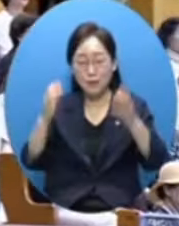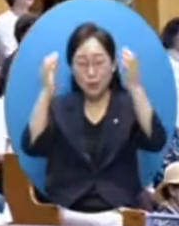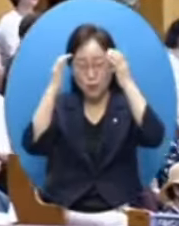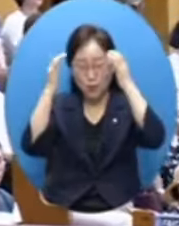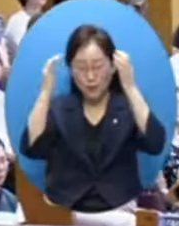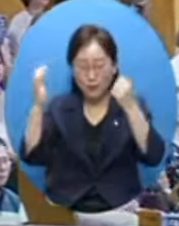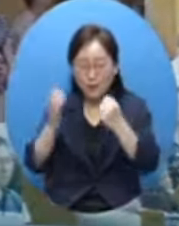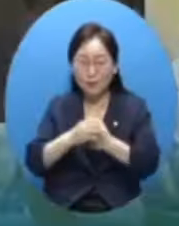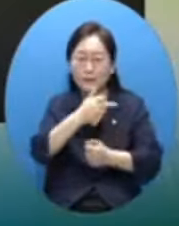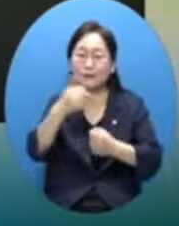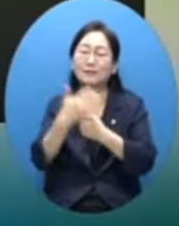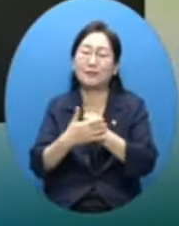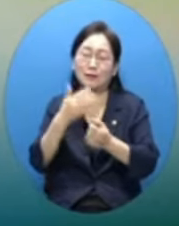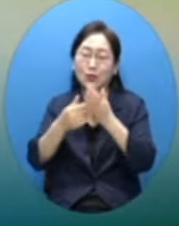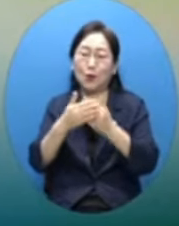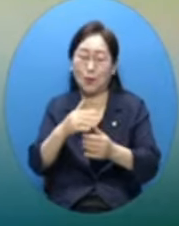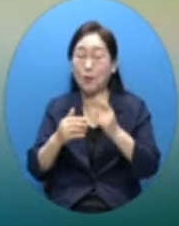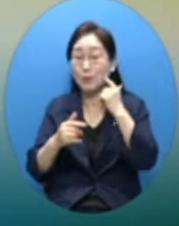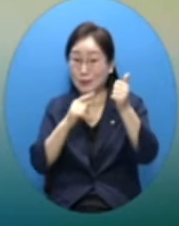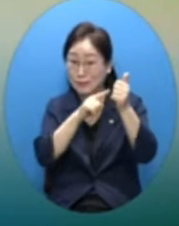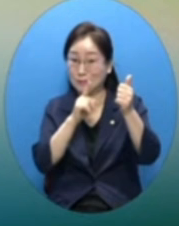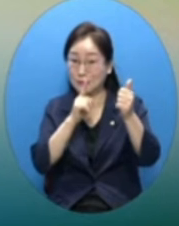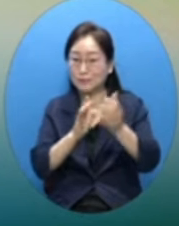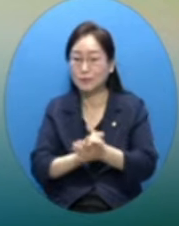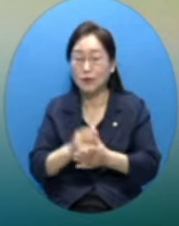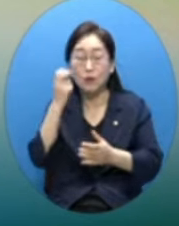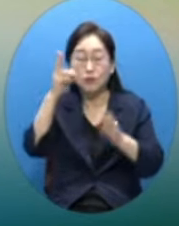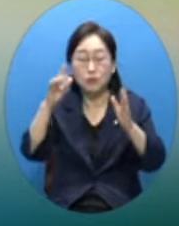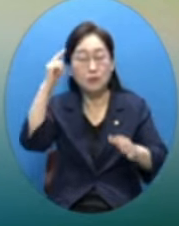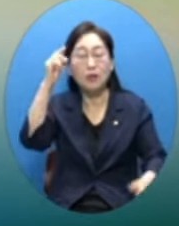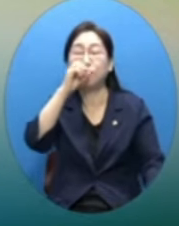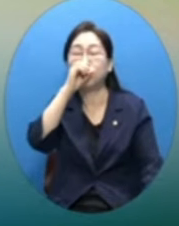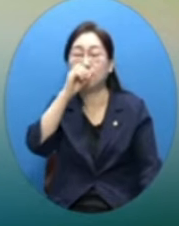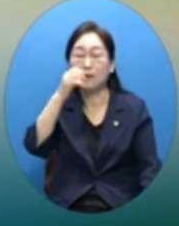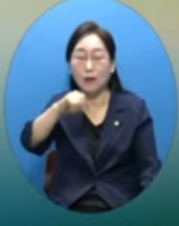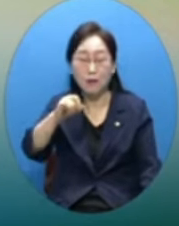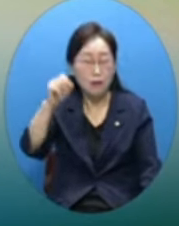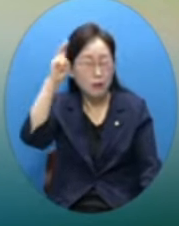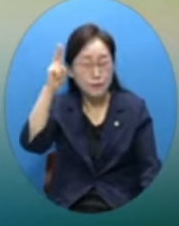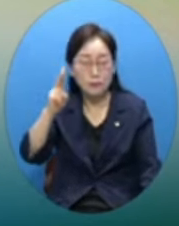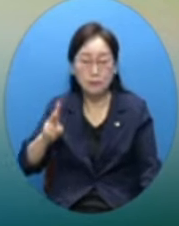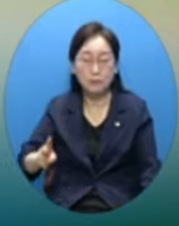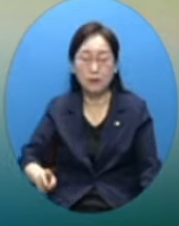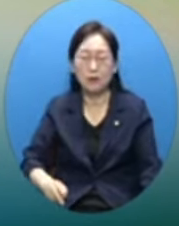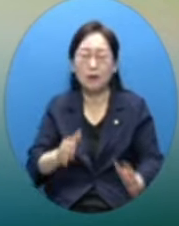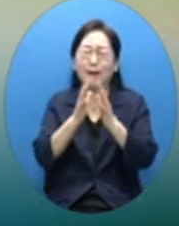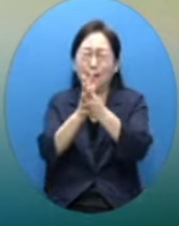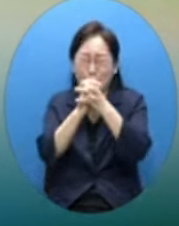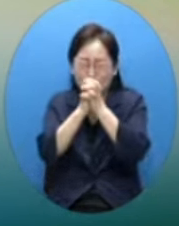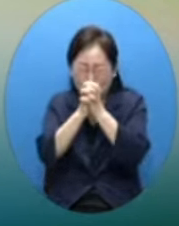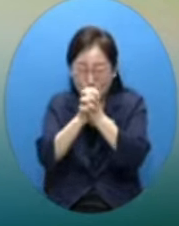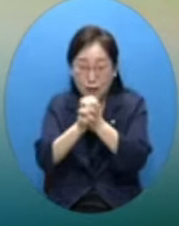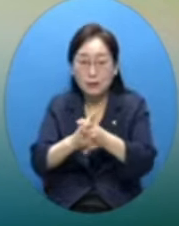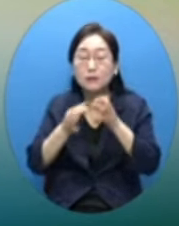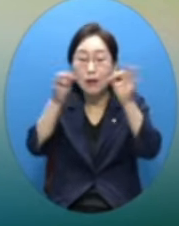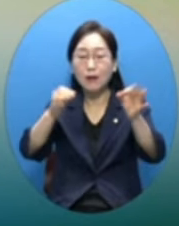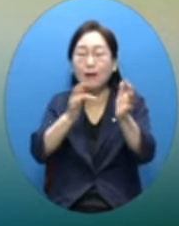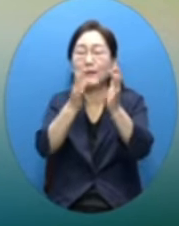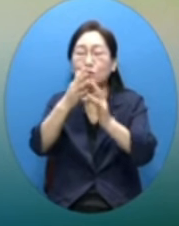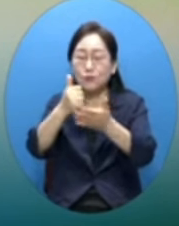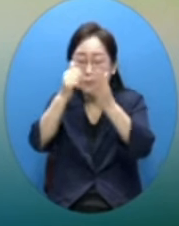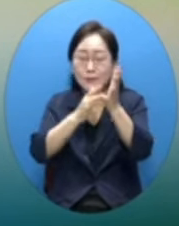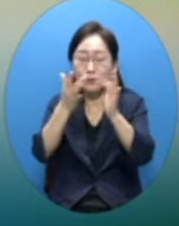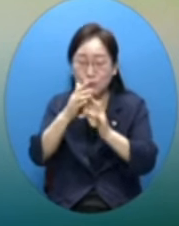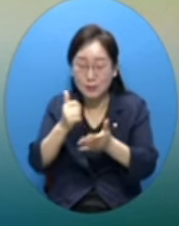할렐루야 이렇게 고백합니다 두 달 동안 의식이 없던 온유가 그날 갑자기 두 손을 꼭잡고 울부짖기 시작했습니다 예수님